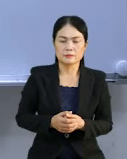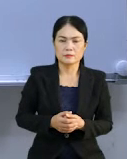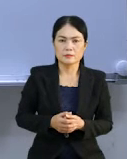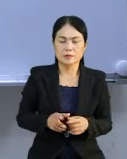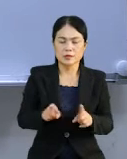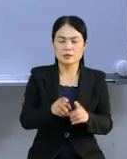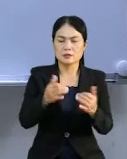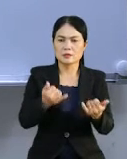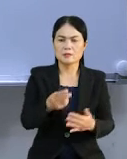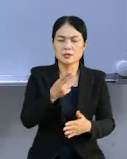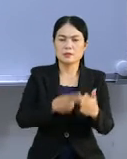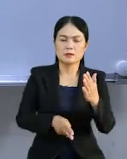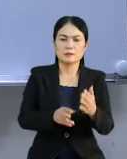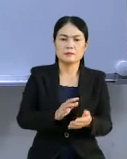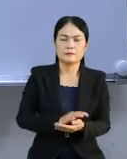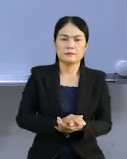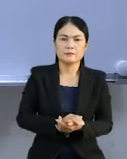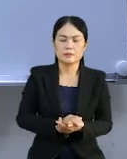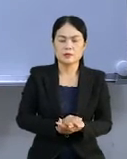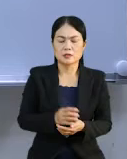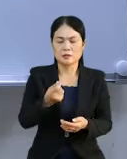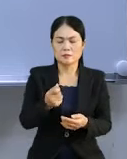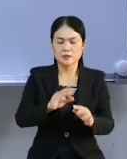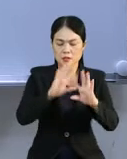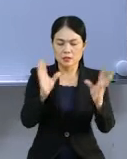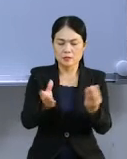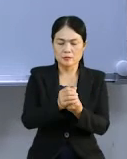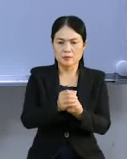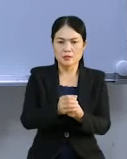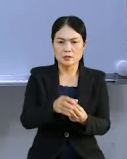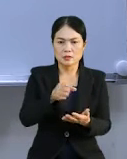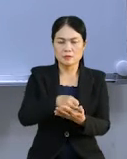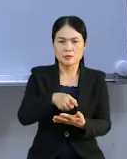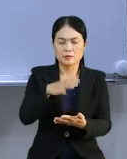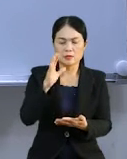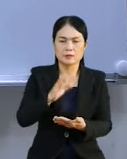Đổi ní để cái gót, ní. Prạ xa rốc miên đầm lấy.